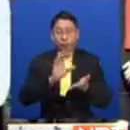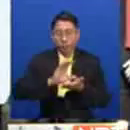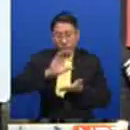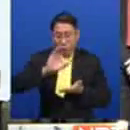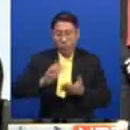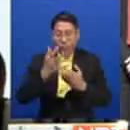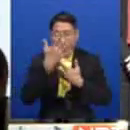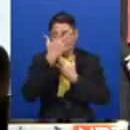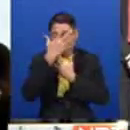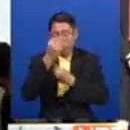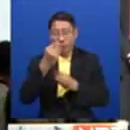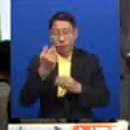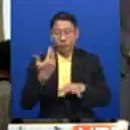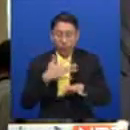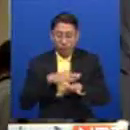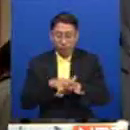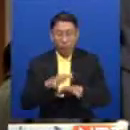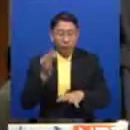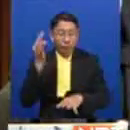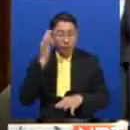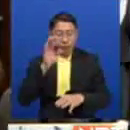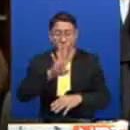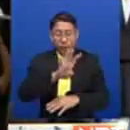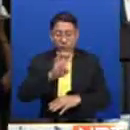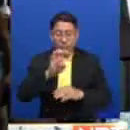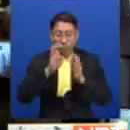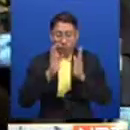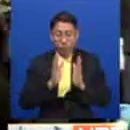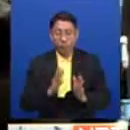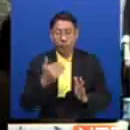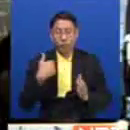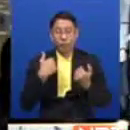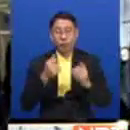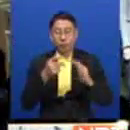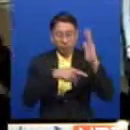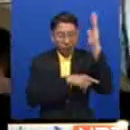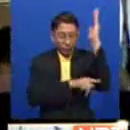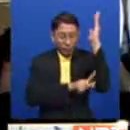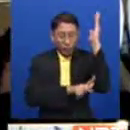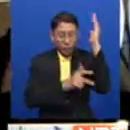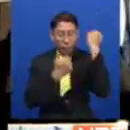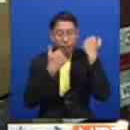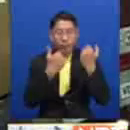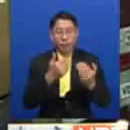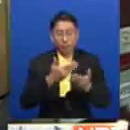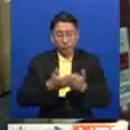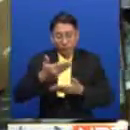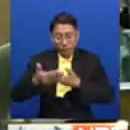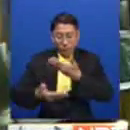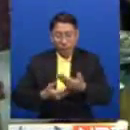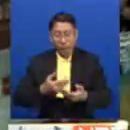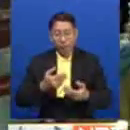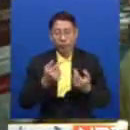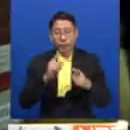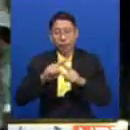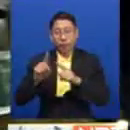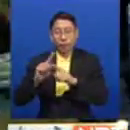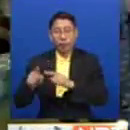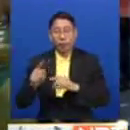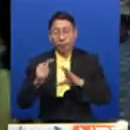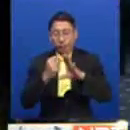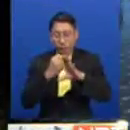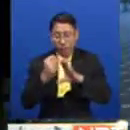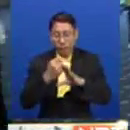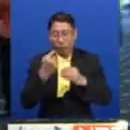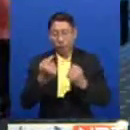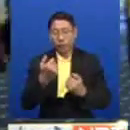ทุนที่สนใจมารวมฟังถึง400คนโดยจังหวัดภูเก็ตมีปริมาณการซื้อขายหลักทรัพย์ผ่านตลาดหลักทรั